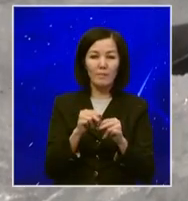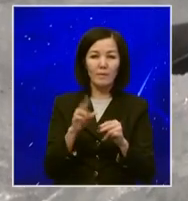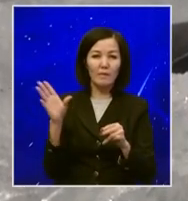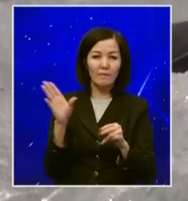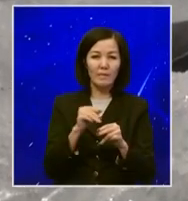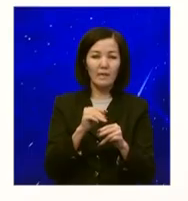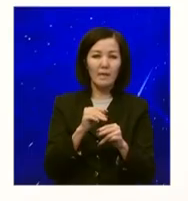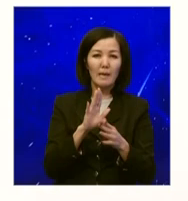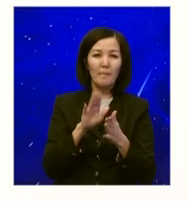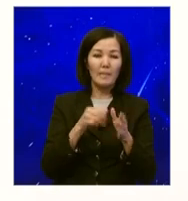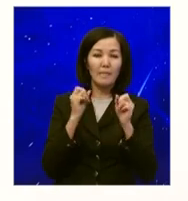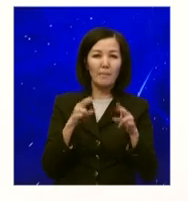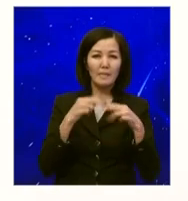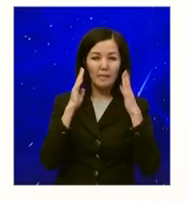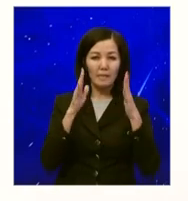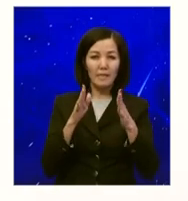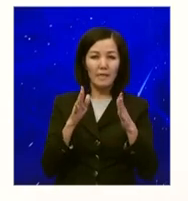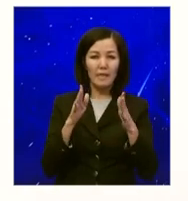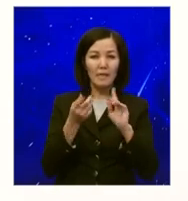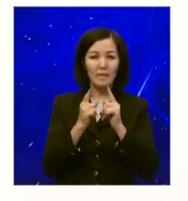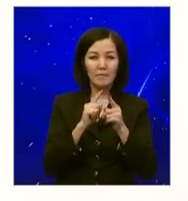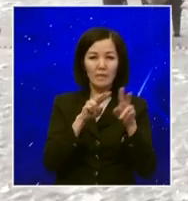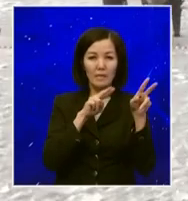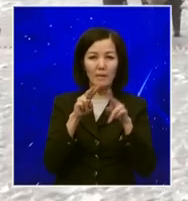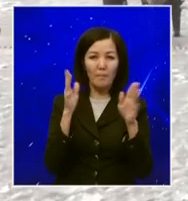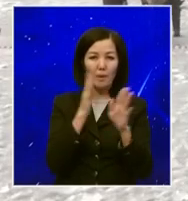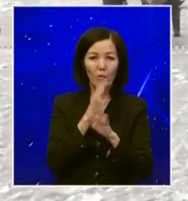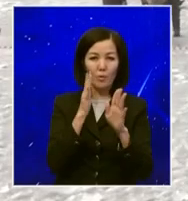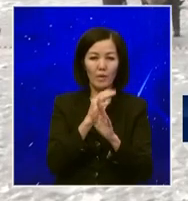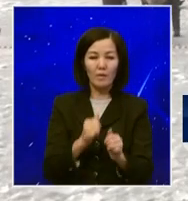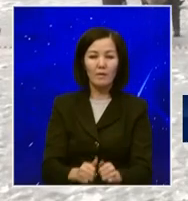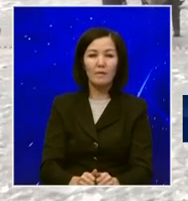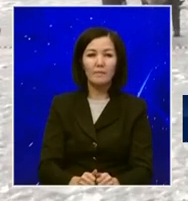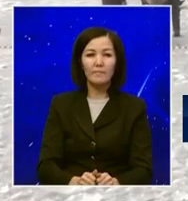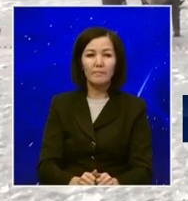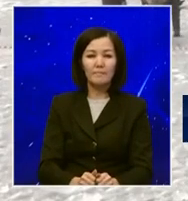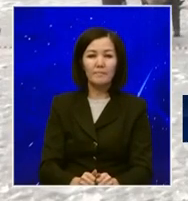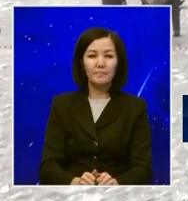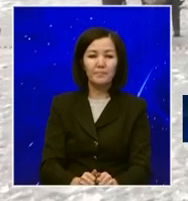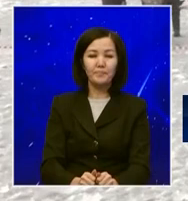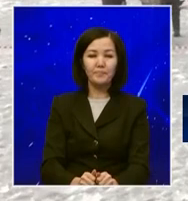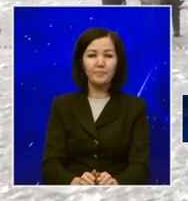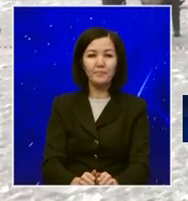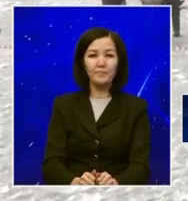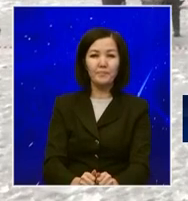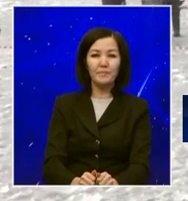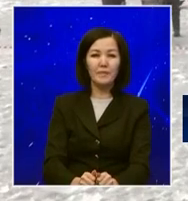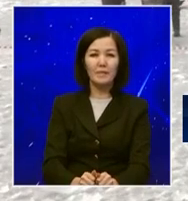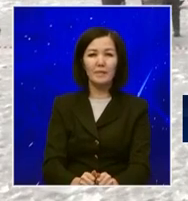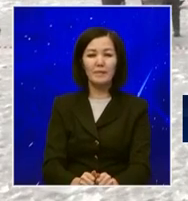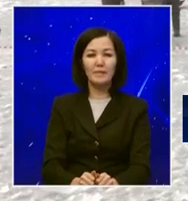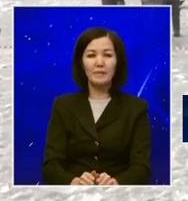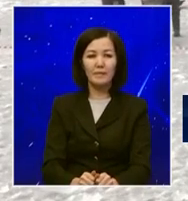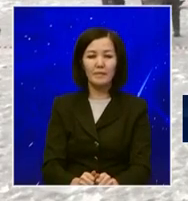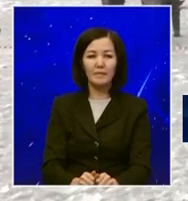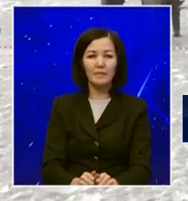меры безопасности и следить за изменениями погоды. Ляудан төтенше жағдай бөлімінің қызметкерлерімен әр аптан